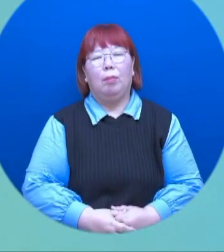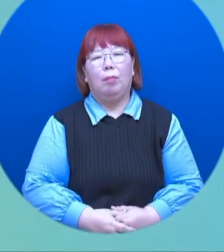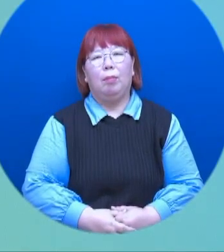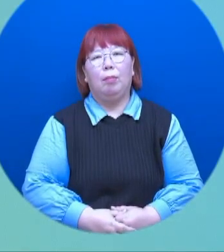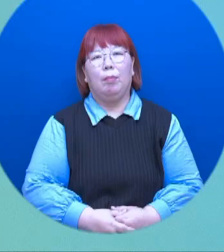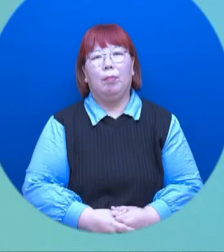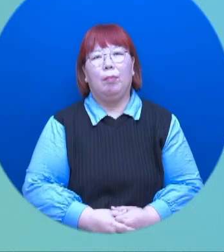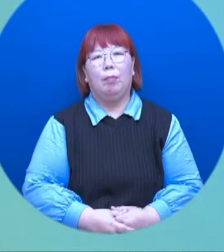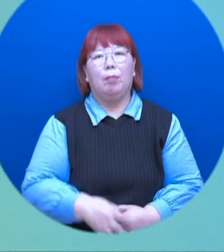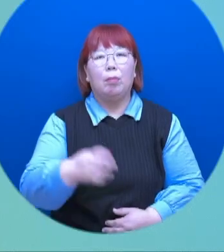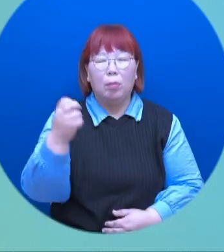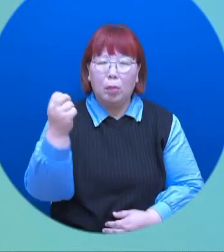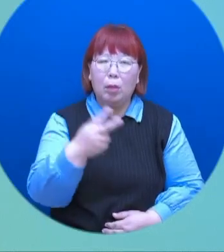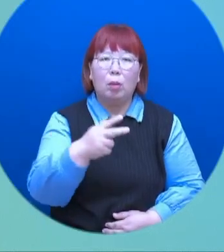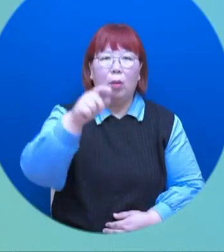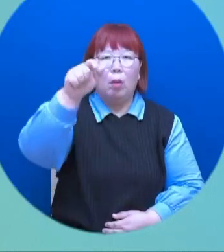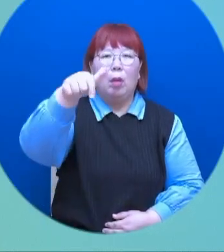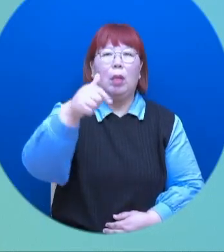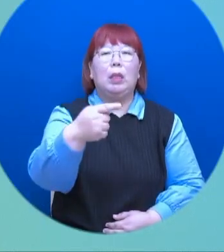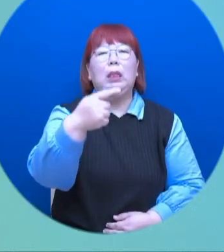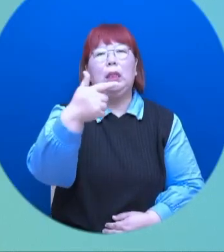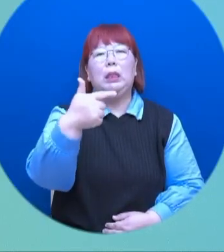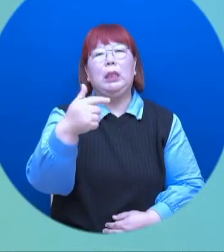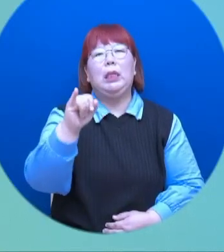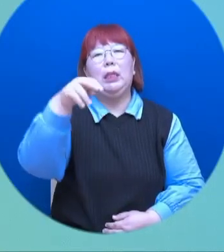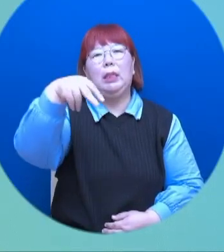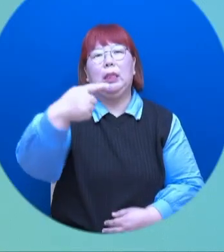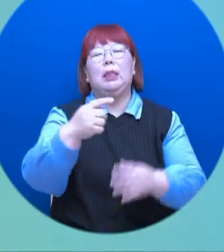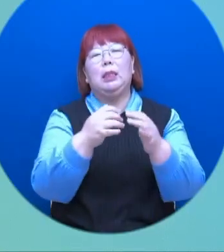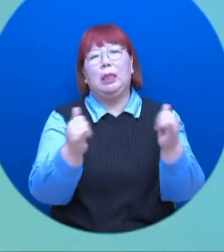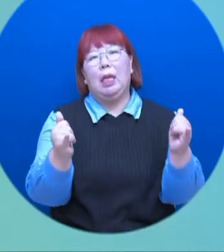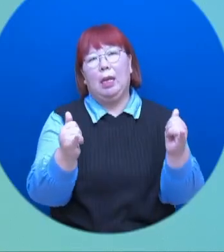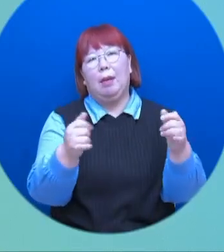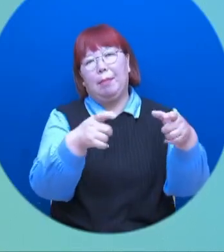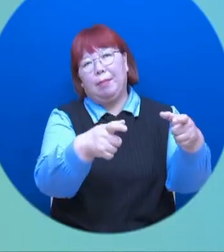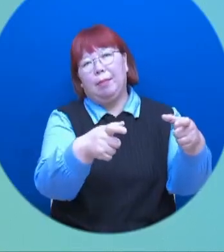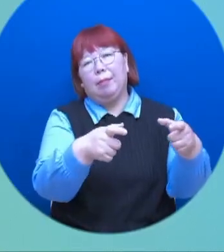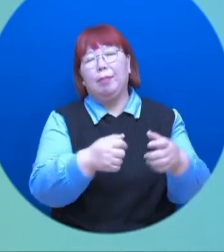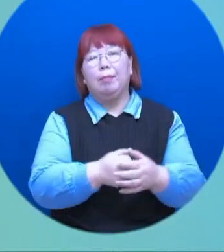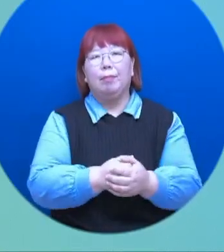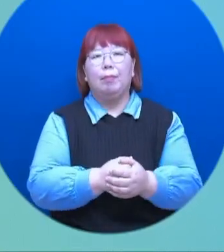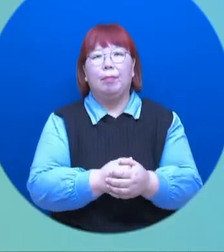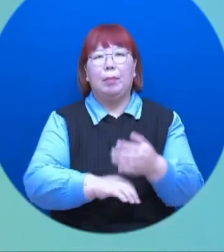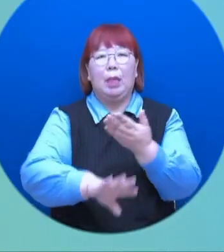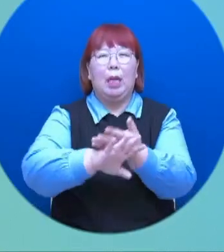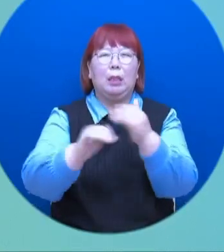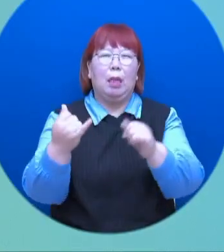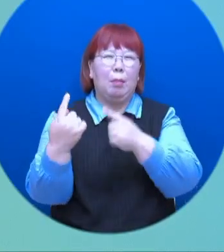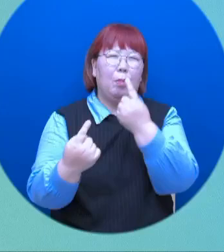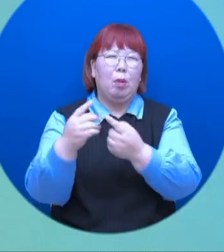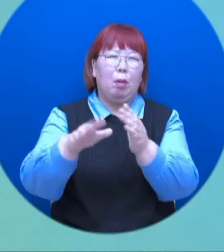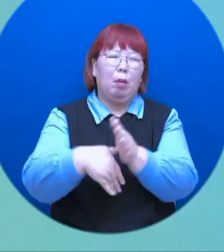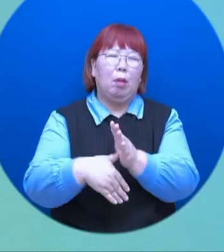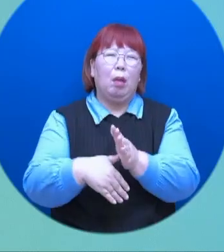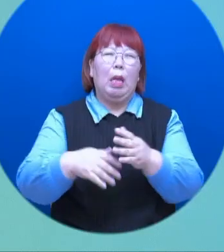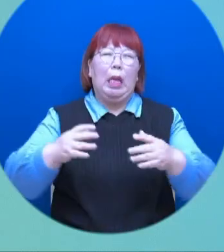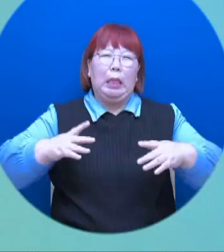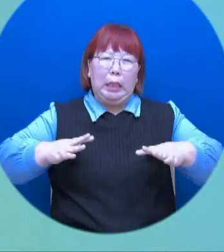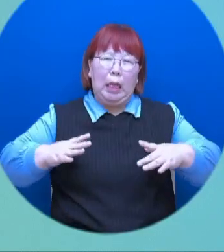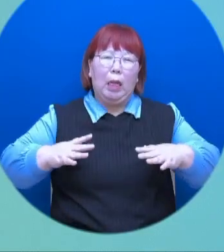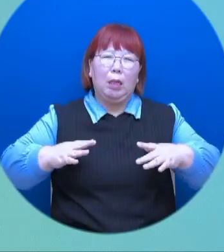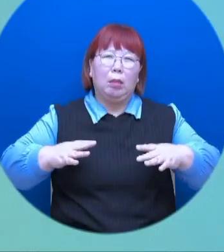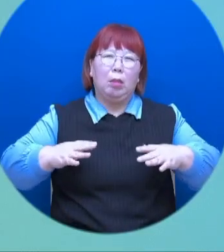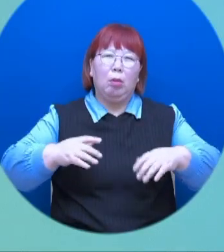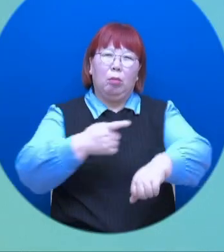그리고 그니스 사람이에요. 단순한 다른 이들과 비교해 봤을 때 자랑스러운